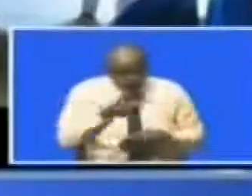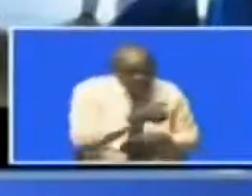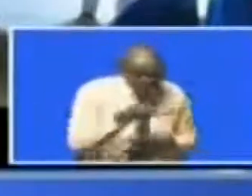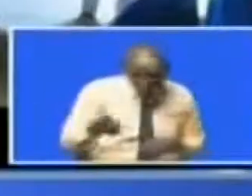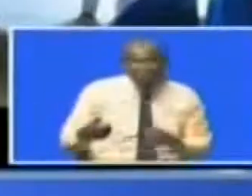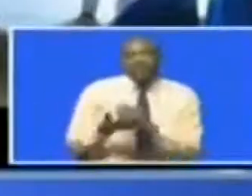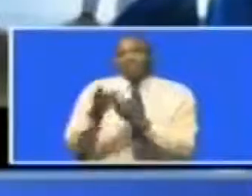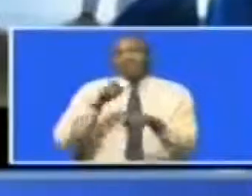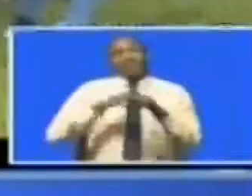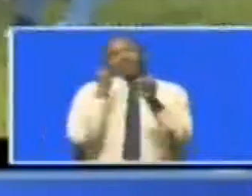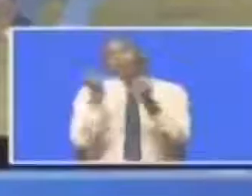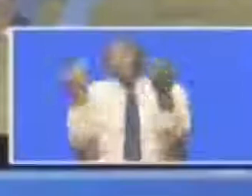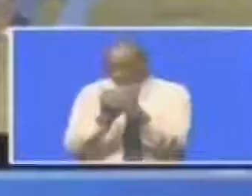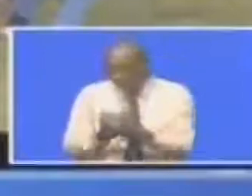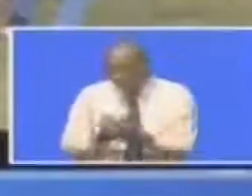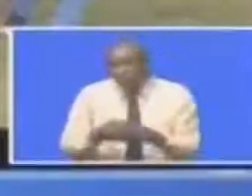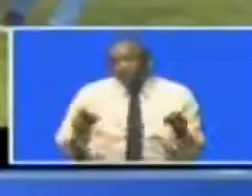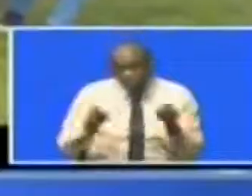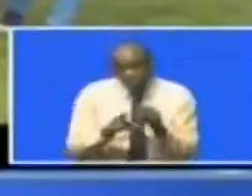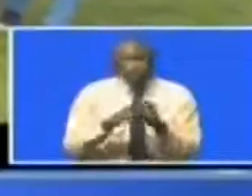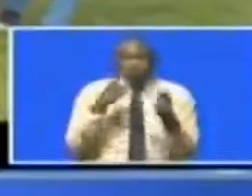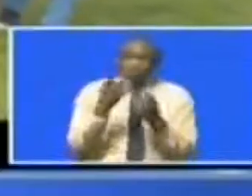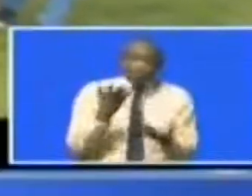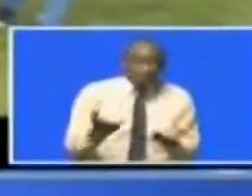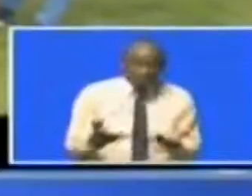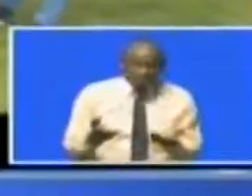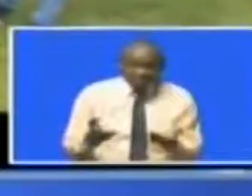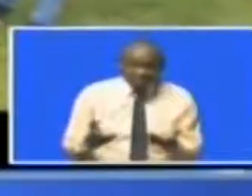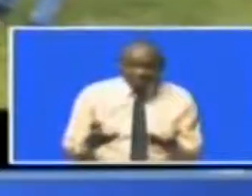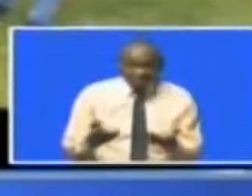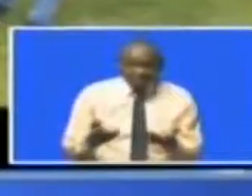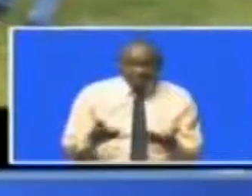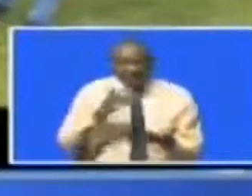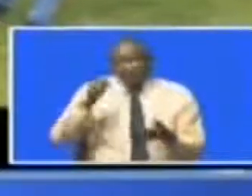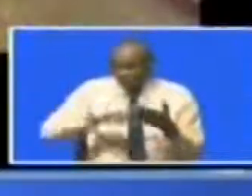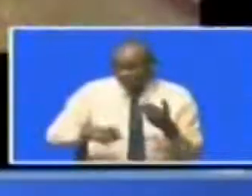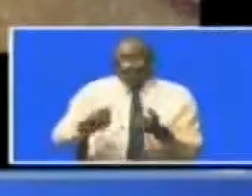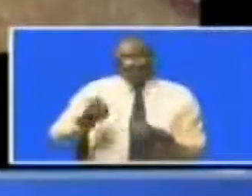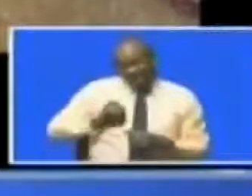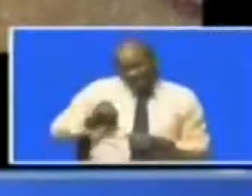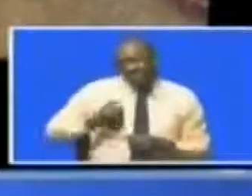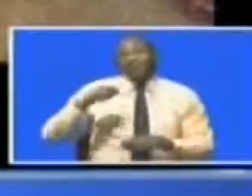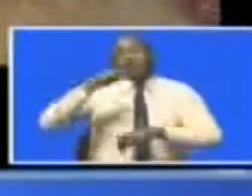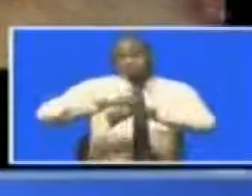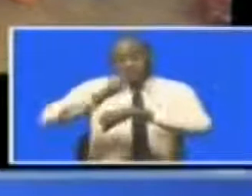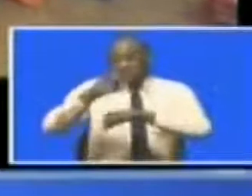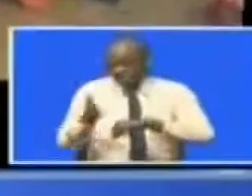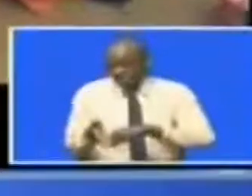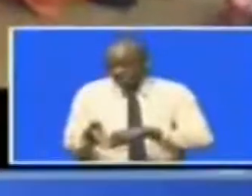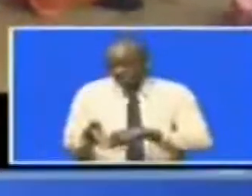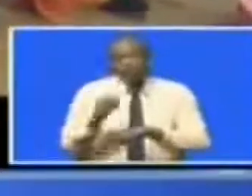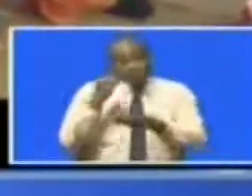na kufanya kazi usiku. Na pia unaongelesha, pia kitu ingine ni unaona, wasichana wenye tumepeleka shule, ile